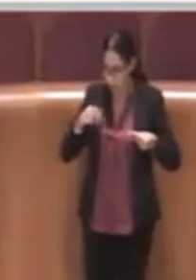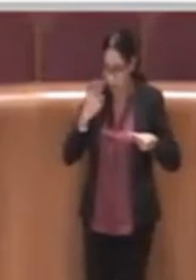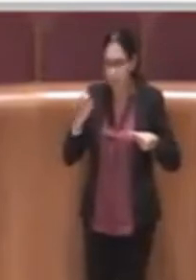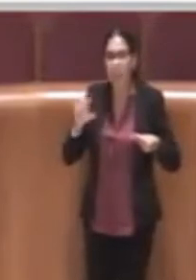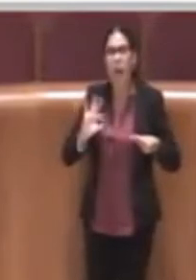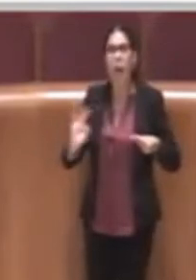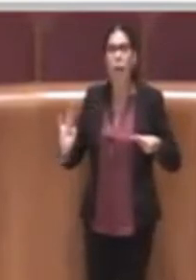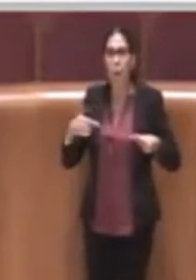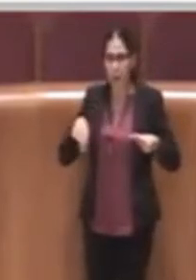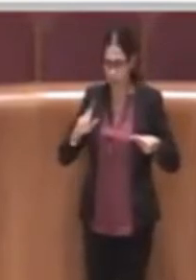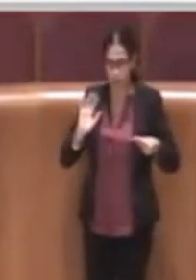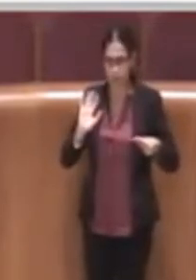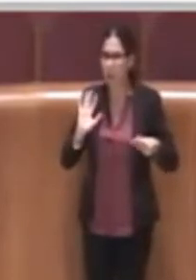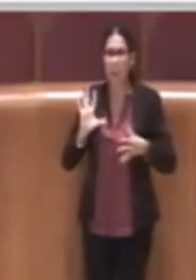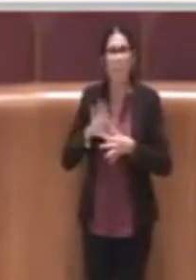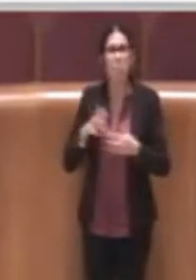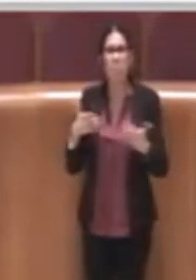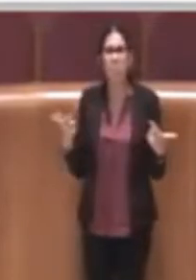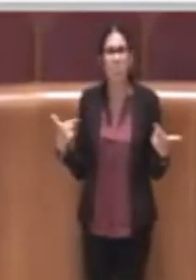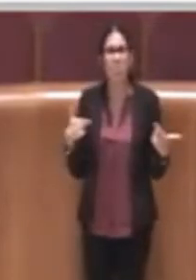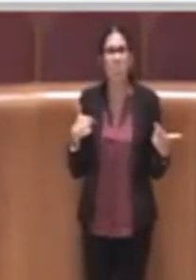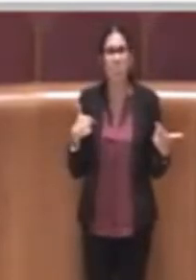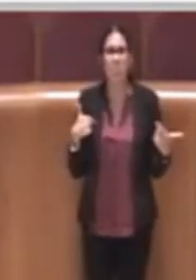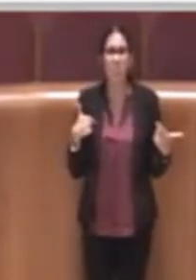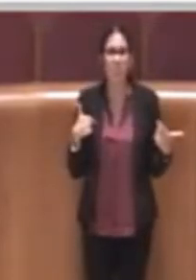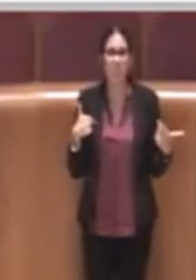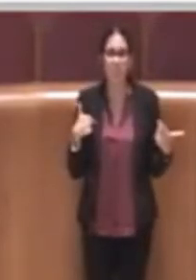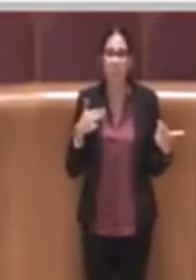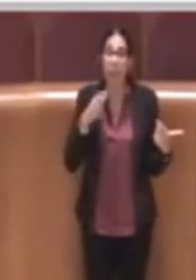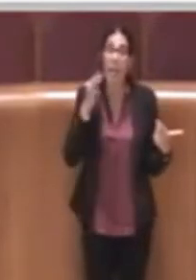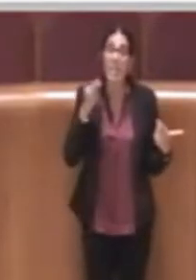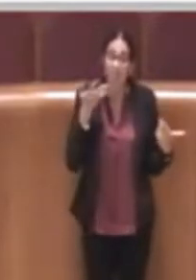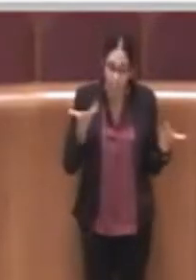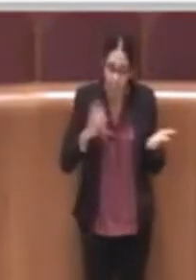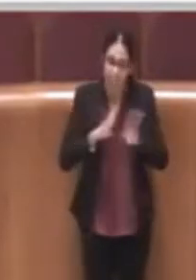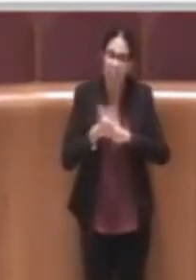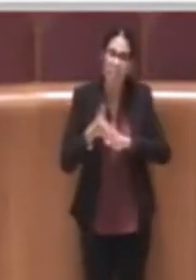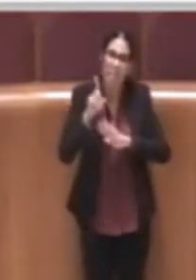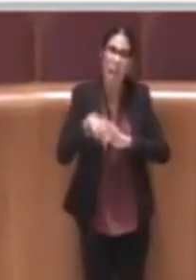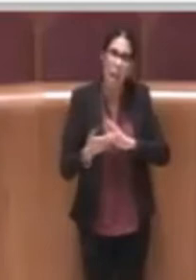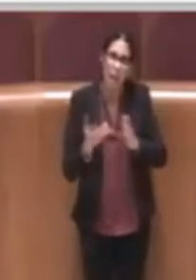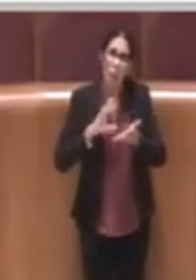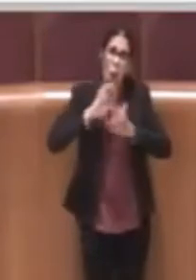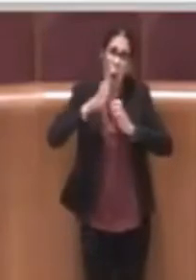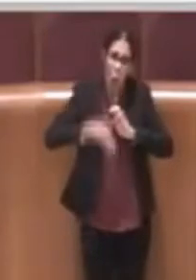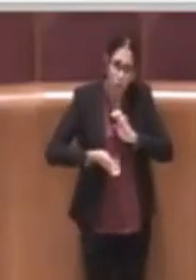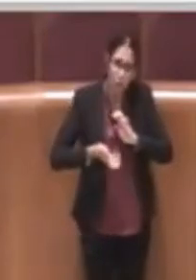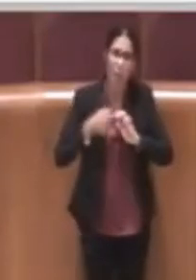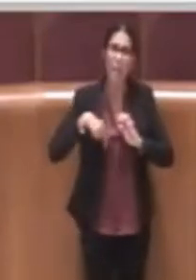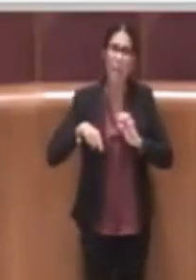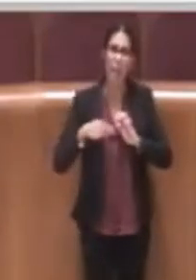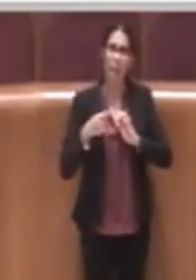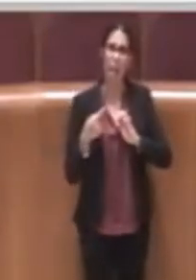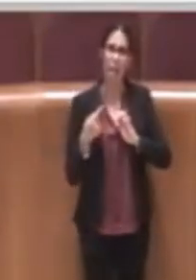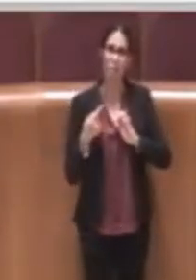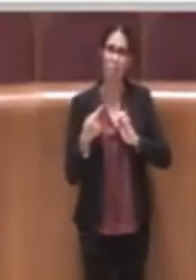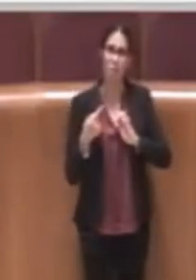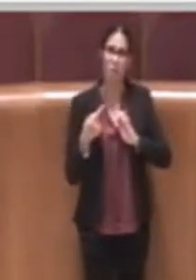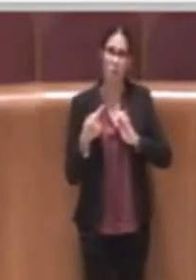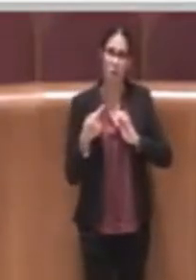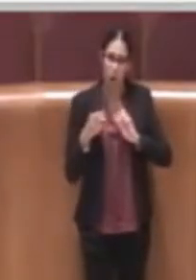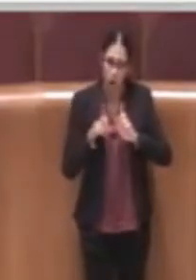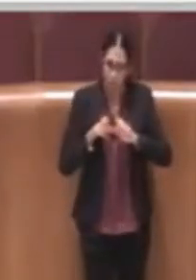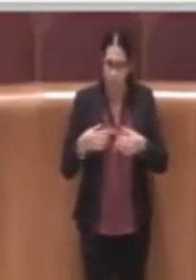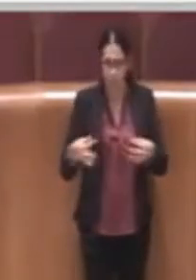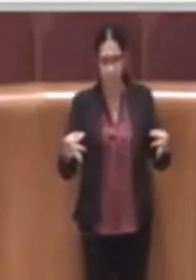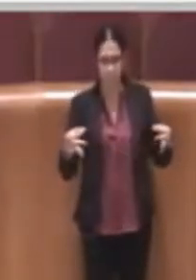delle aberrazioni e quindi diventa anche molto complesso rivederle,